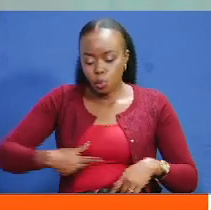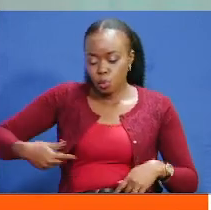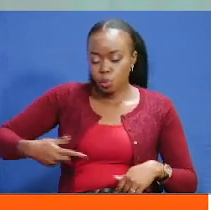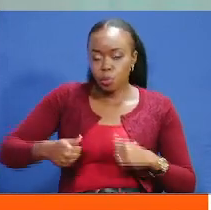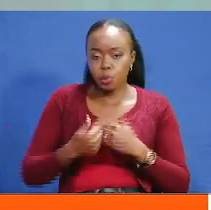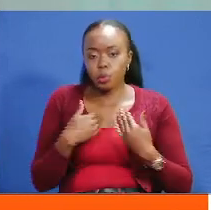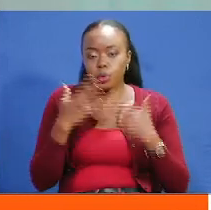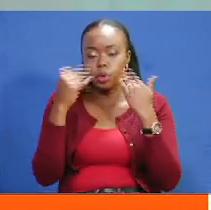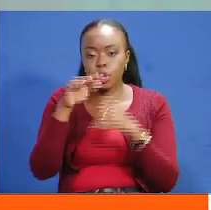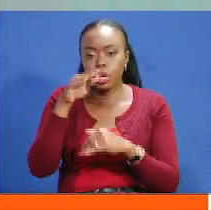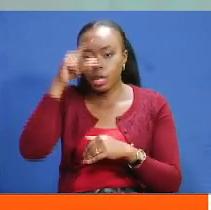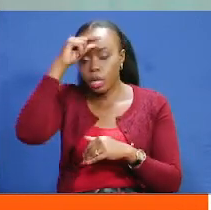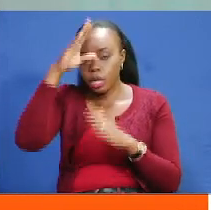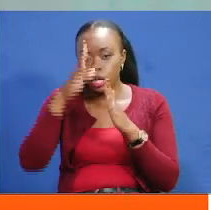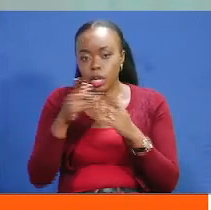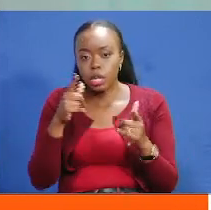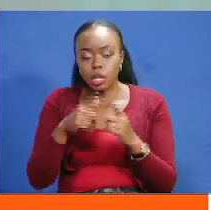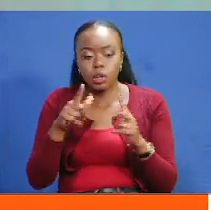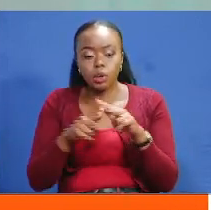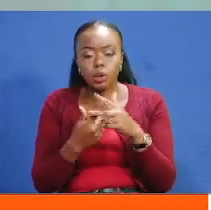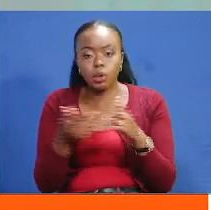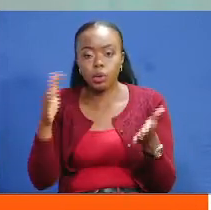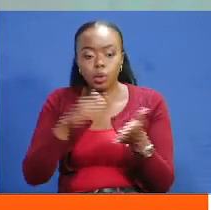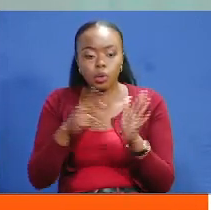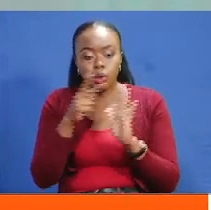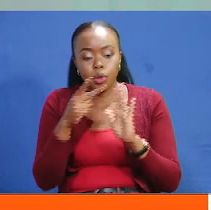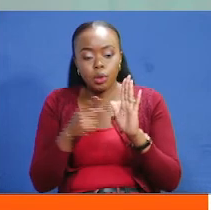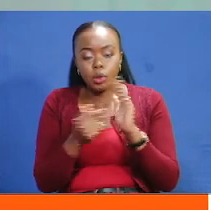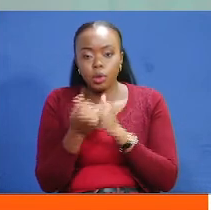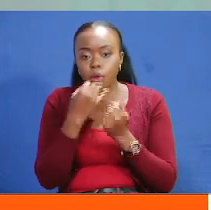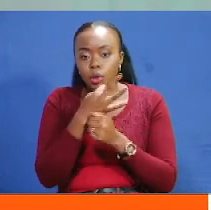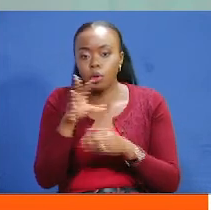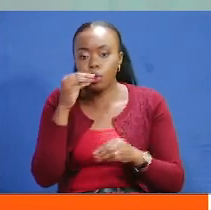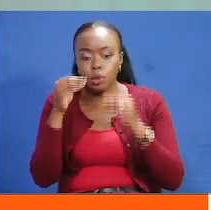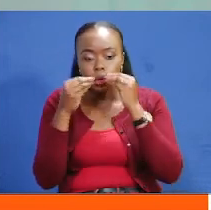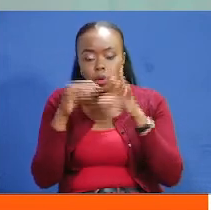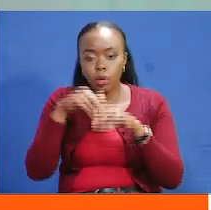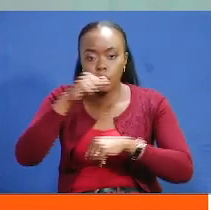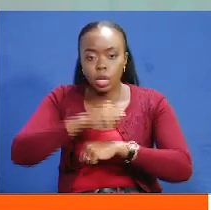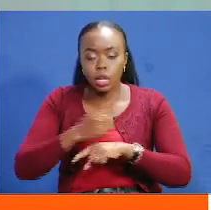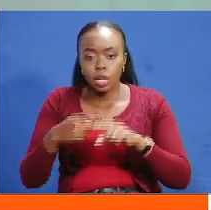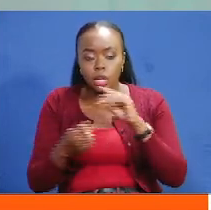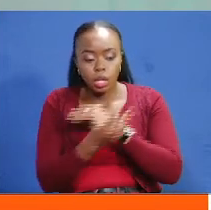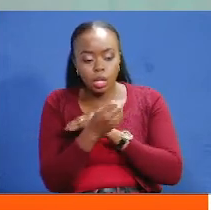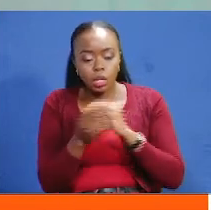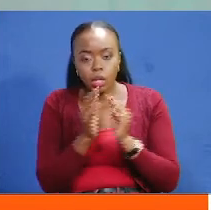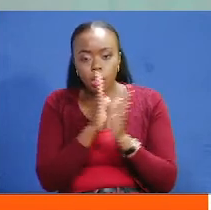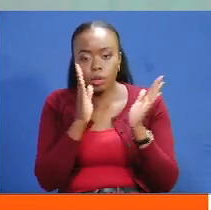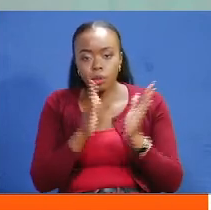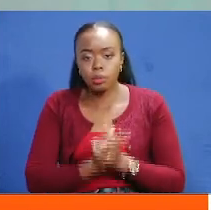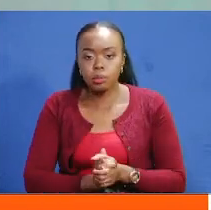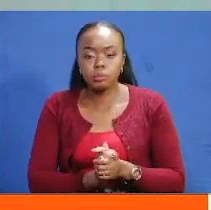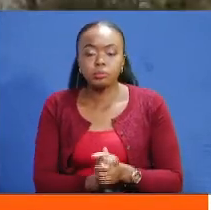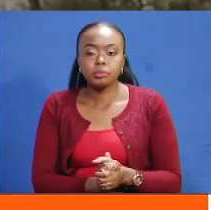Washikadau sasa wameimiza serikali kuanzisha tena programu ya kuwalisha wanafunzi shuleni. Mweni mwema na